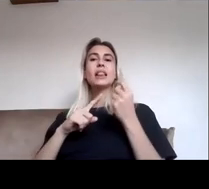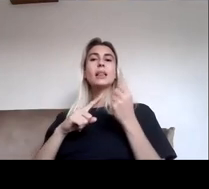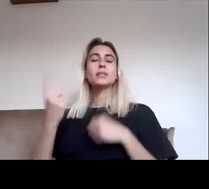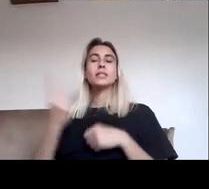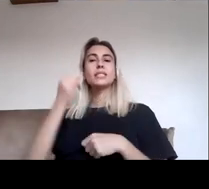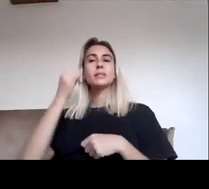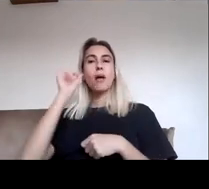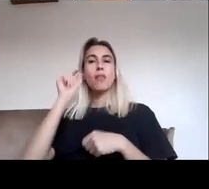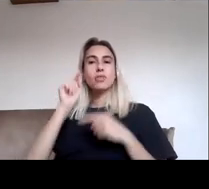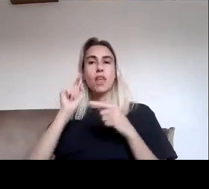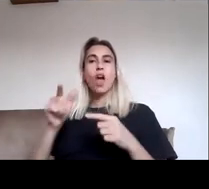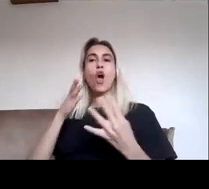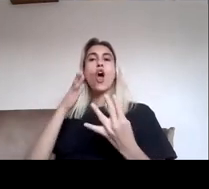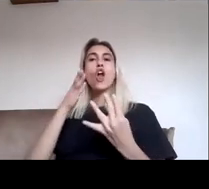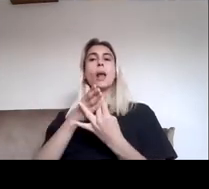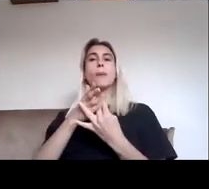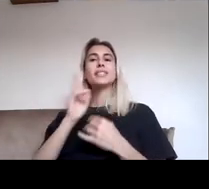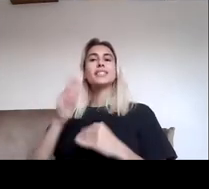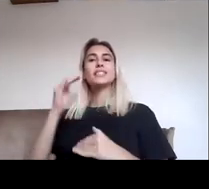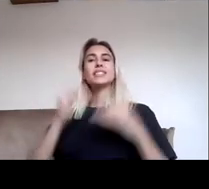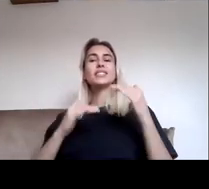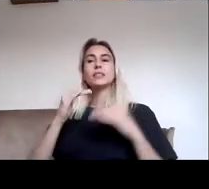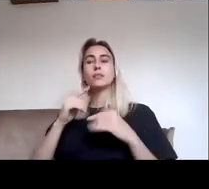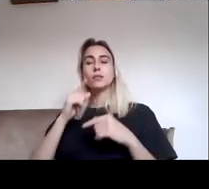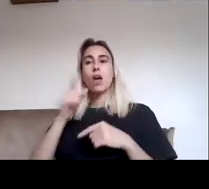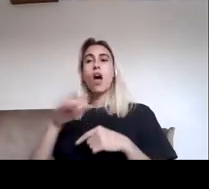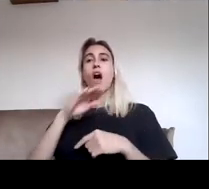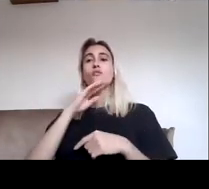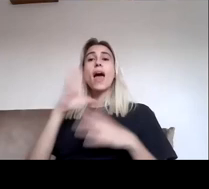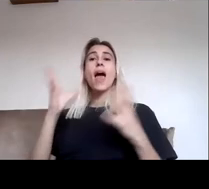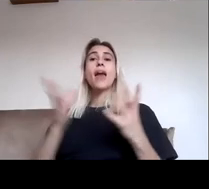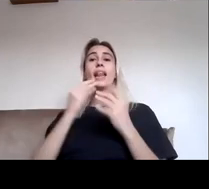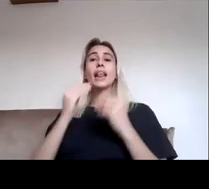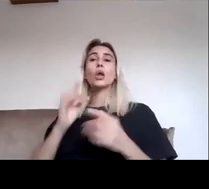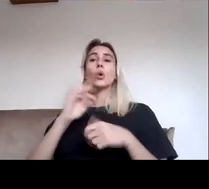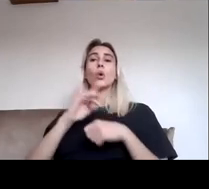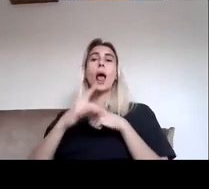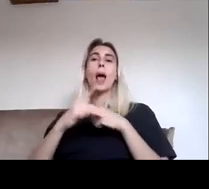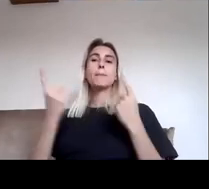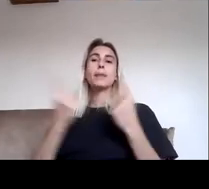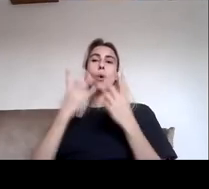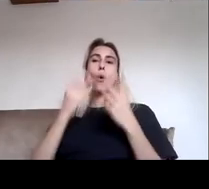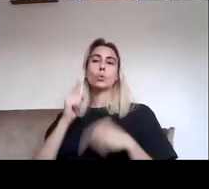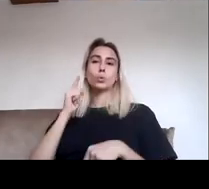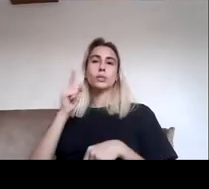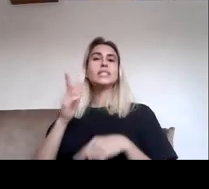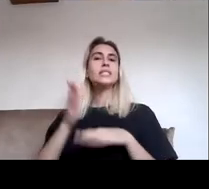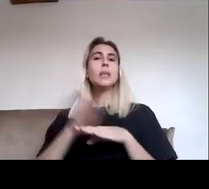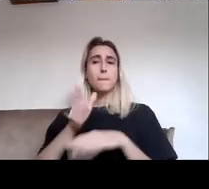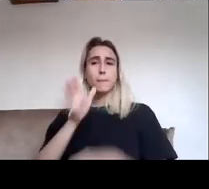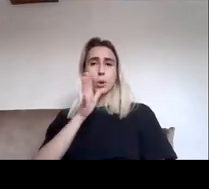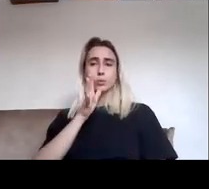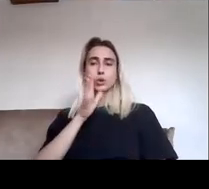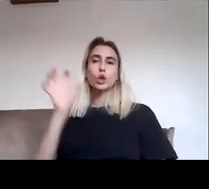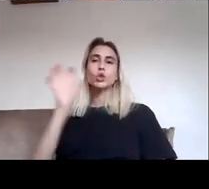İspanya'nın erişilebilirlik standartları çerçevesinde Avrupa'nın en iyi ülkelerinden biri olduğuydu. Bunun sebebi ne biliyor musunuz?